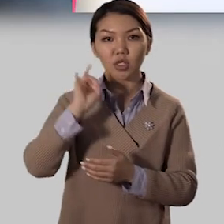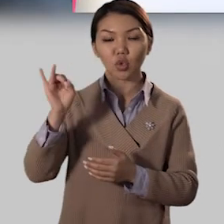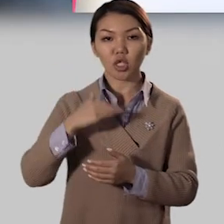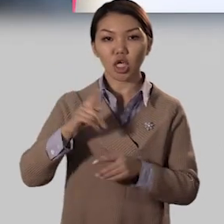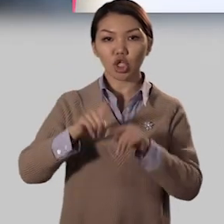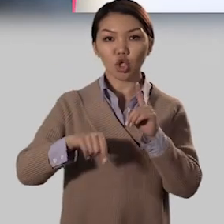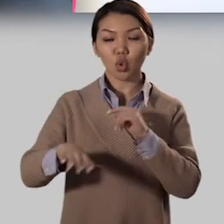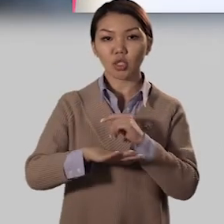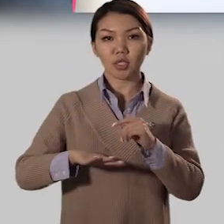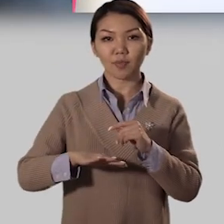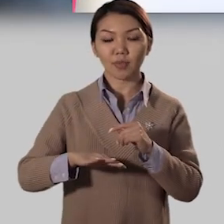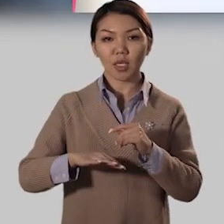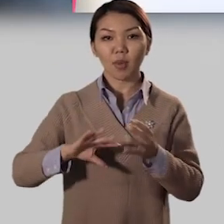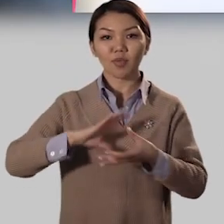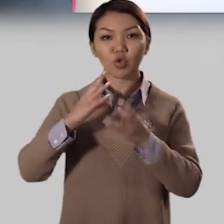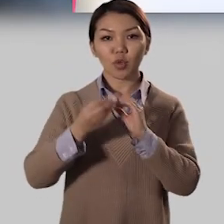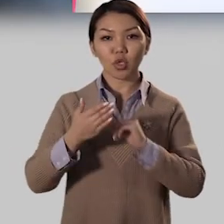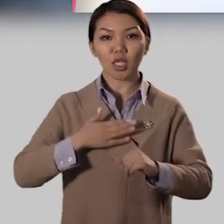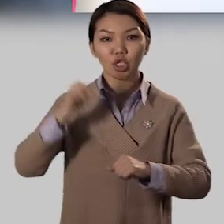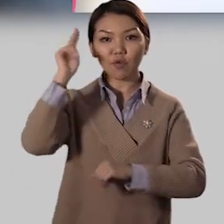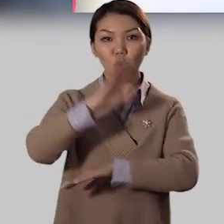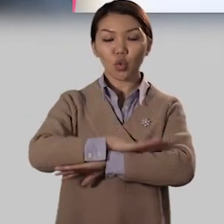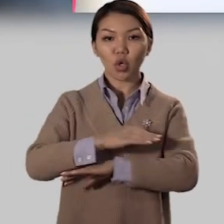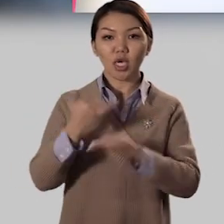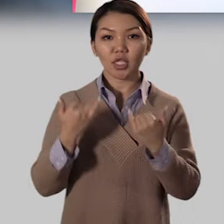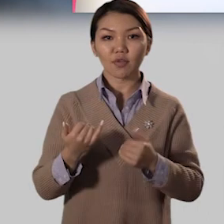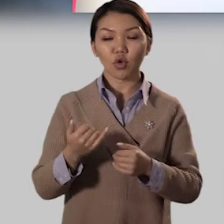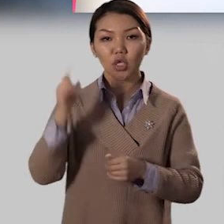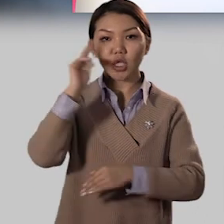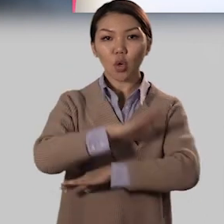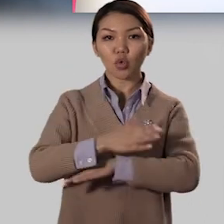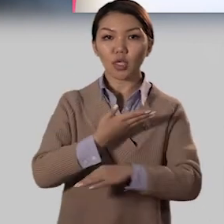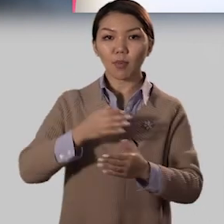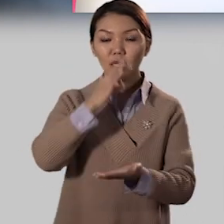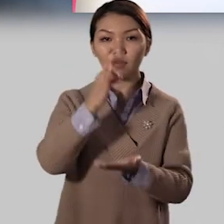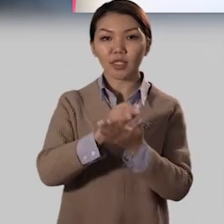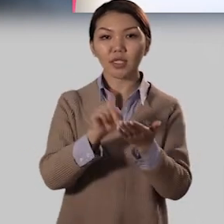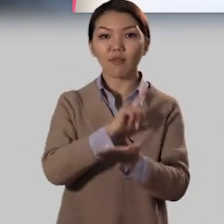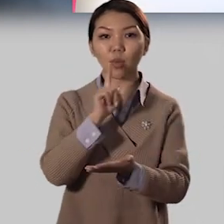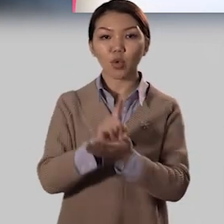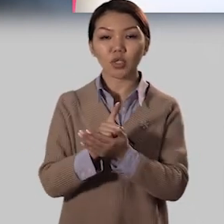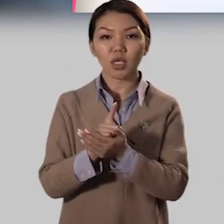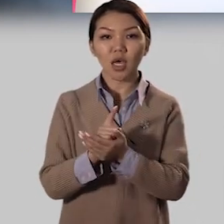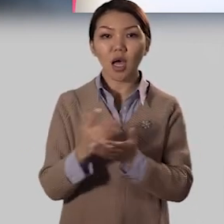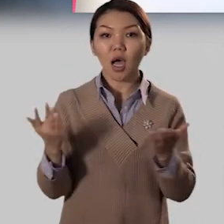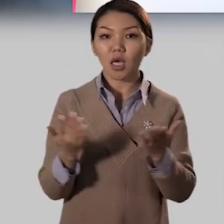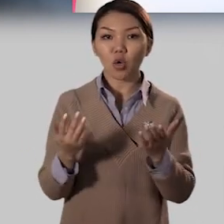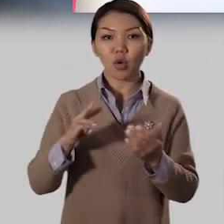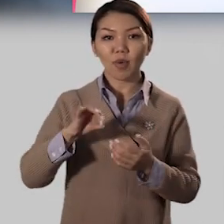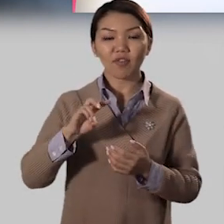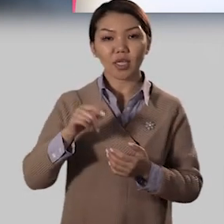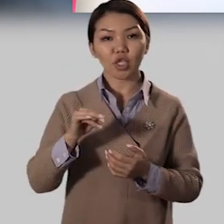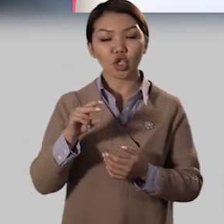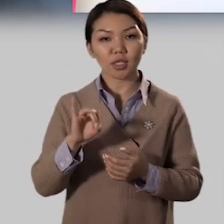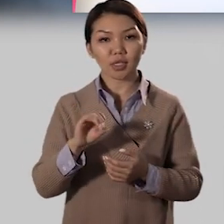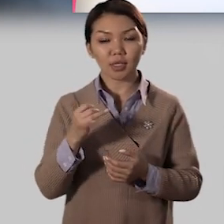подведем итоги нашего урока сегодня на уроке мы ответили на вопросы каков морфологический